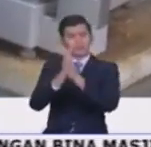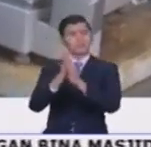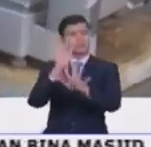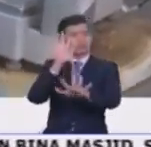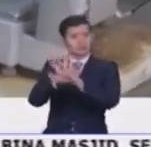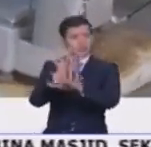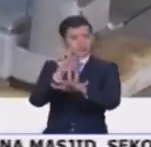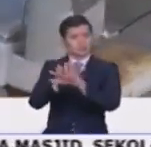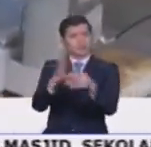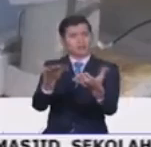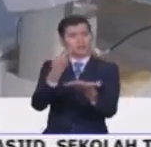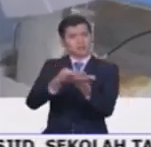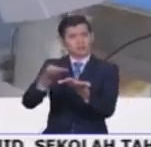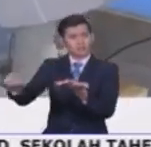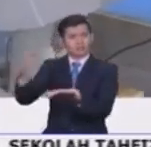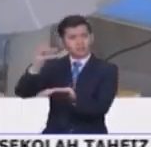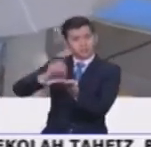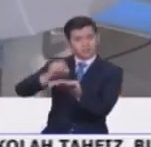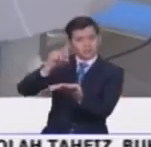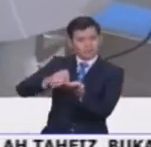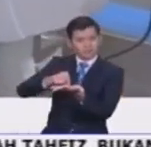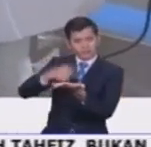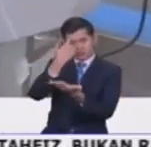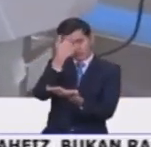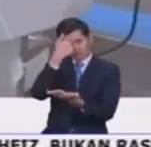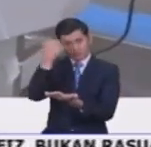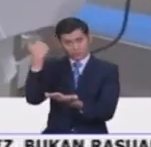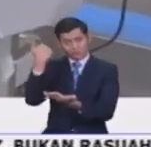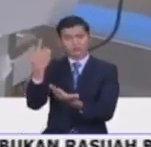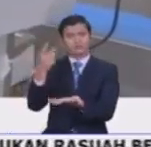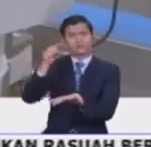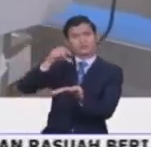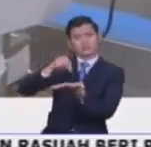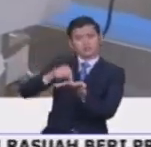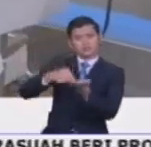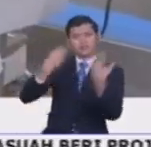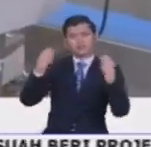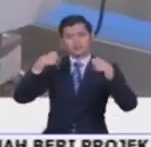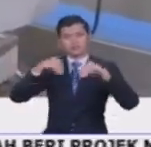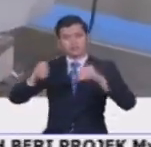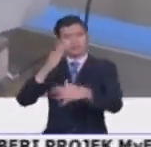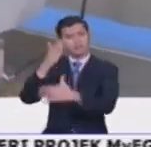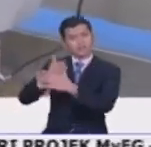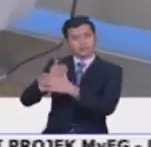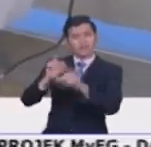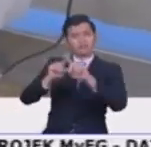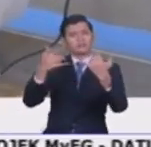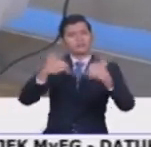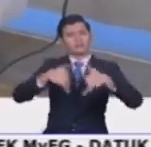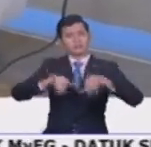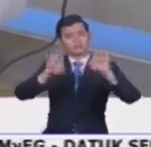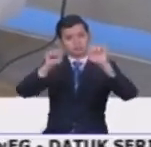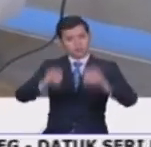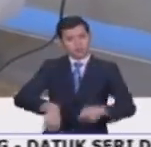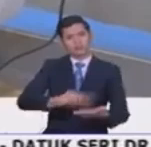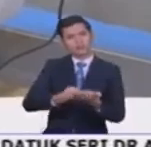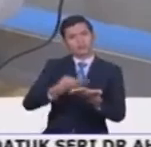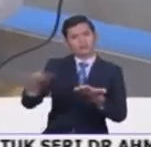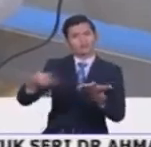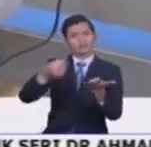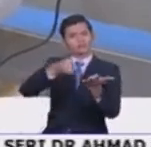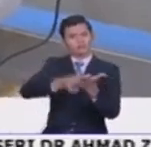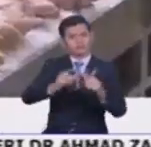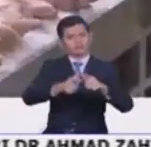tinggi semasa musim perayaan menyebabkan bekalan sedikit terganggu namun masih boleh didapati di pasar awam dan pasar